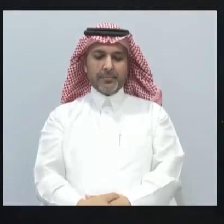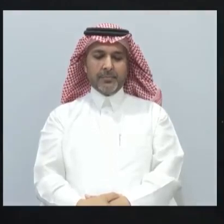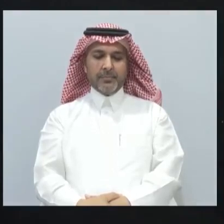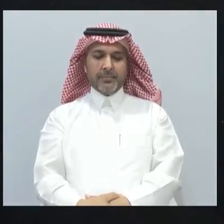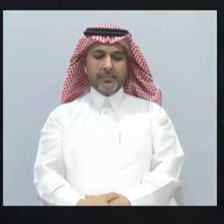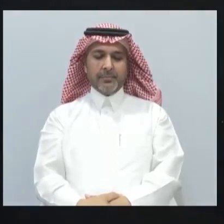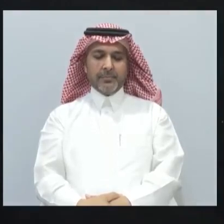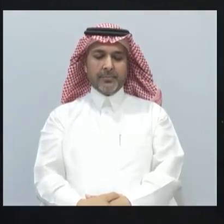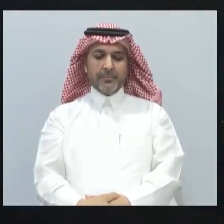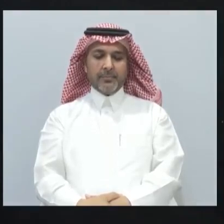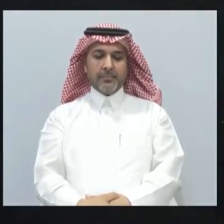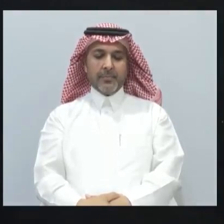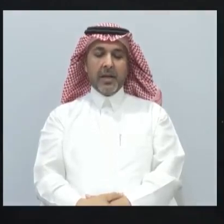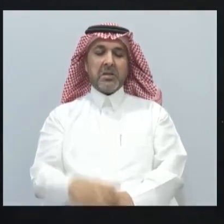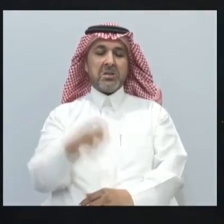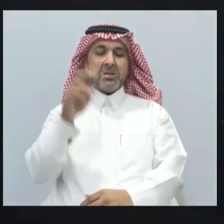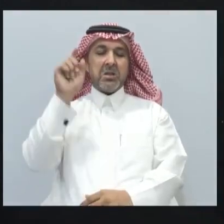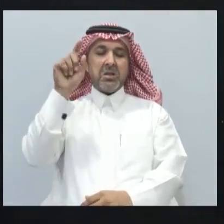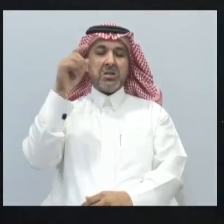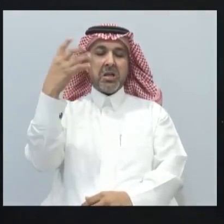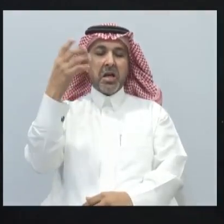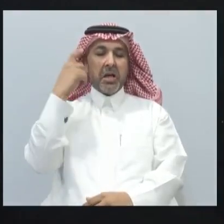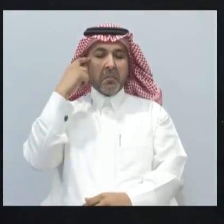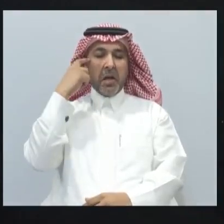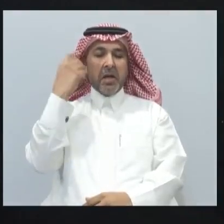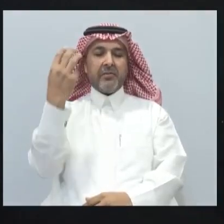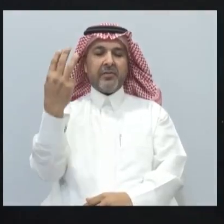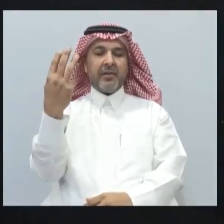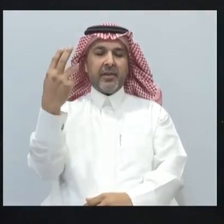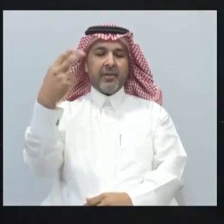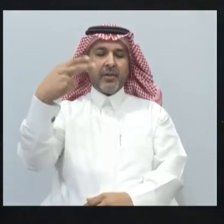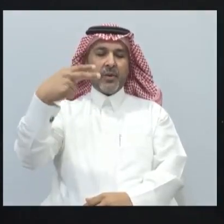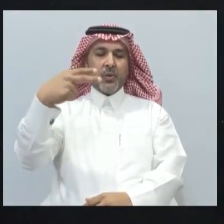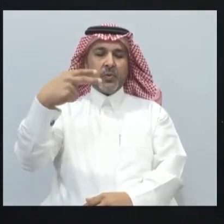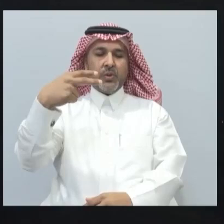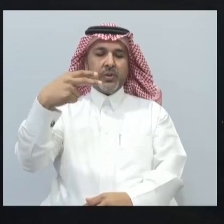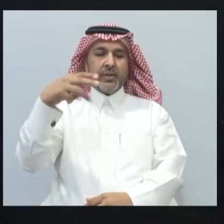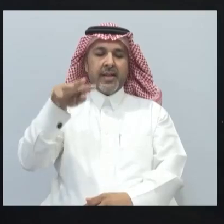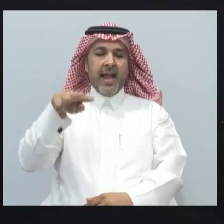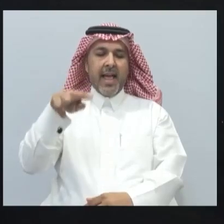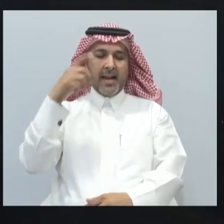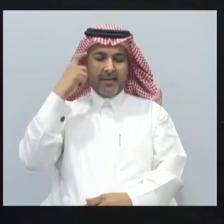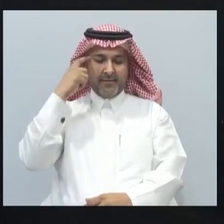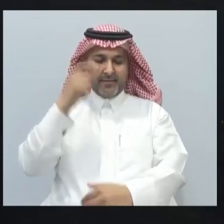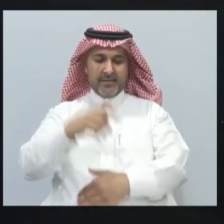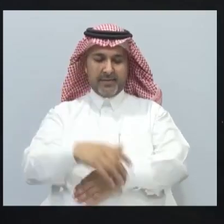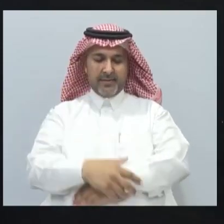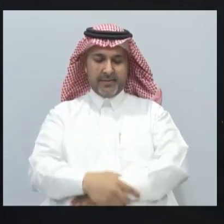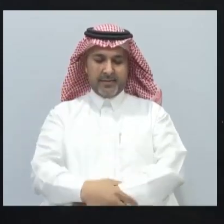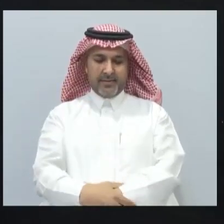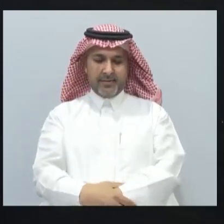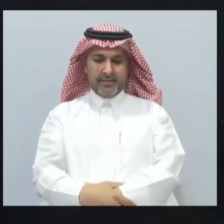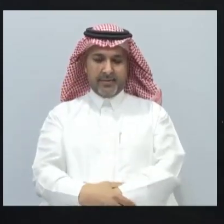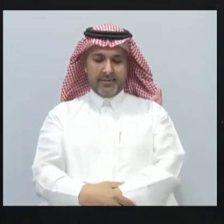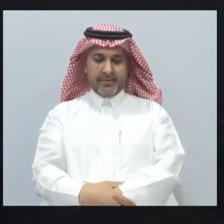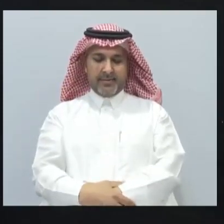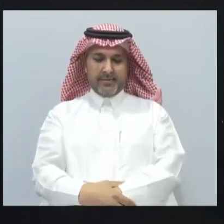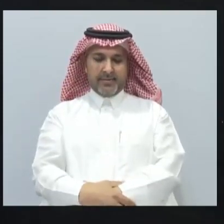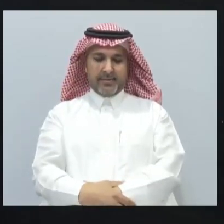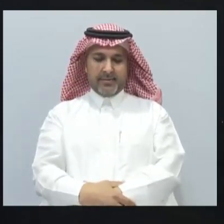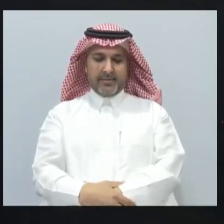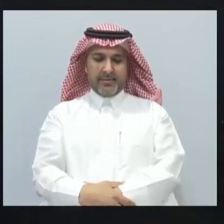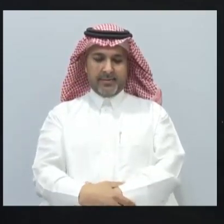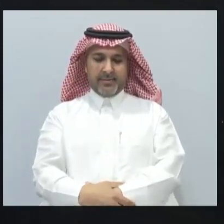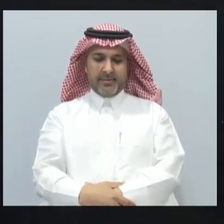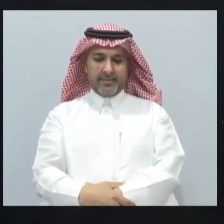بارعه بيعطيني 23000 طبعا تقريبا لان احنا ال 1.32 هذه تقريبا لو عوضت الاكس باربعه